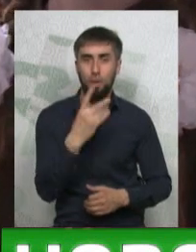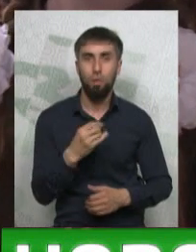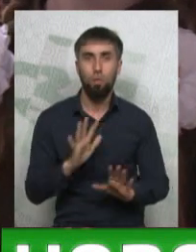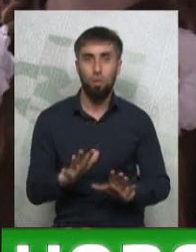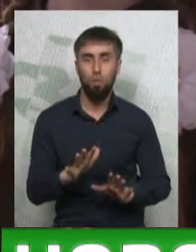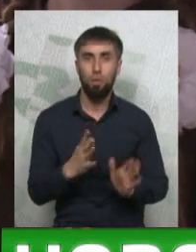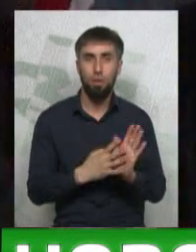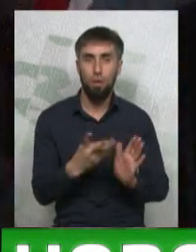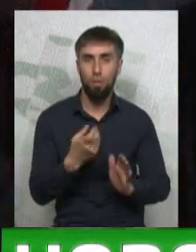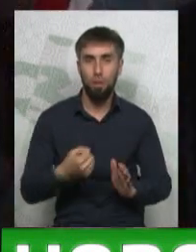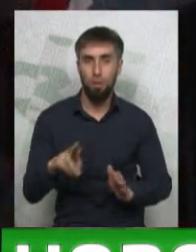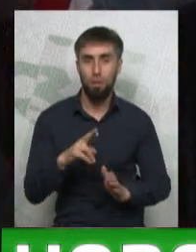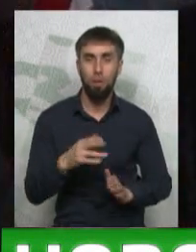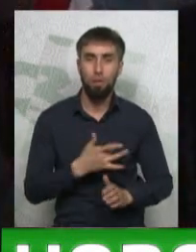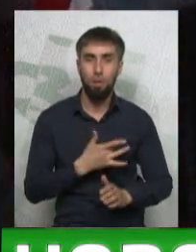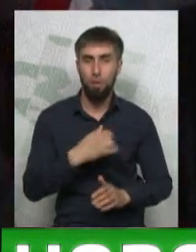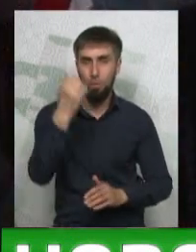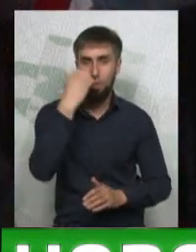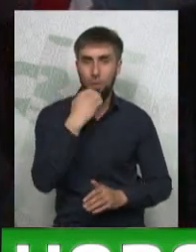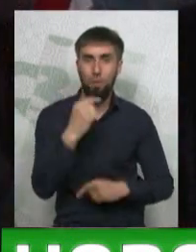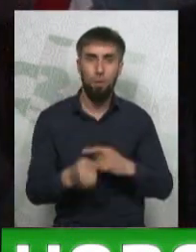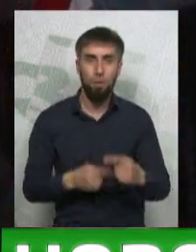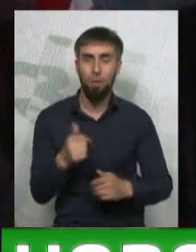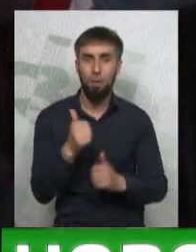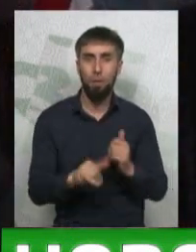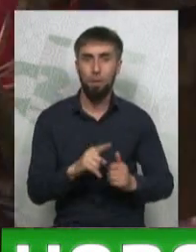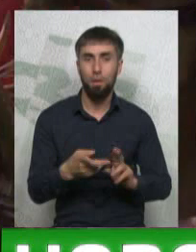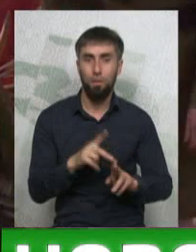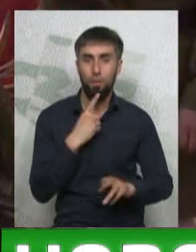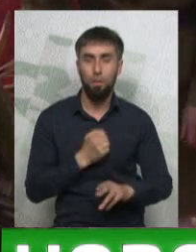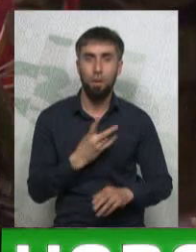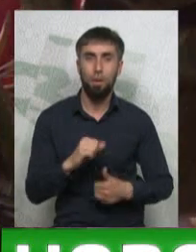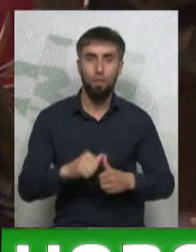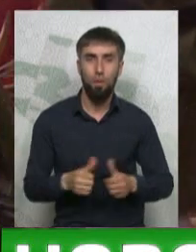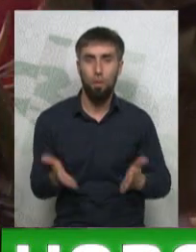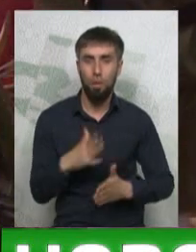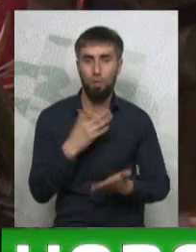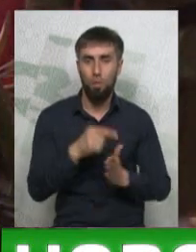только 9 мая. В сердцах благодарных потомков каждый из этих воинов навсегда